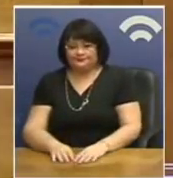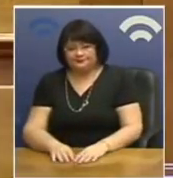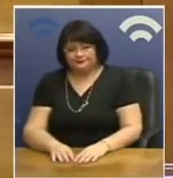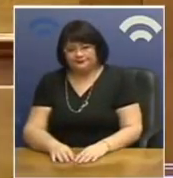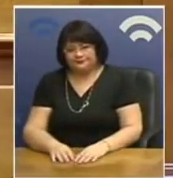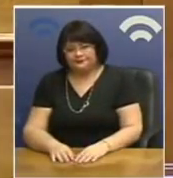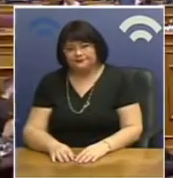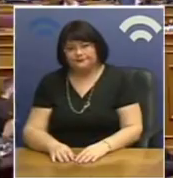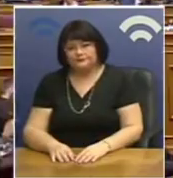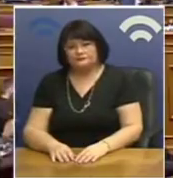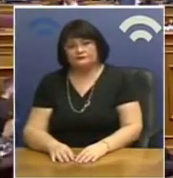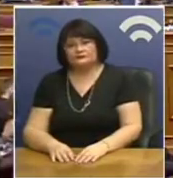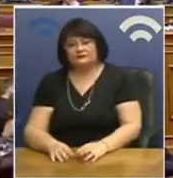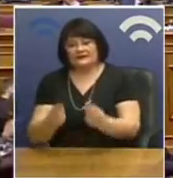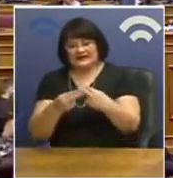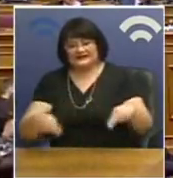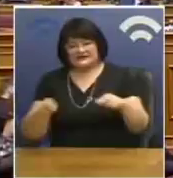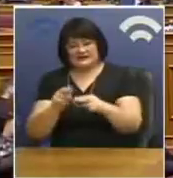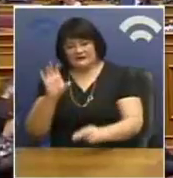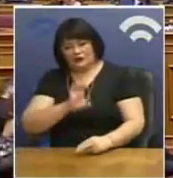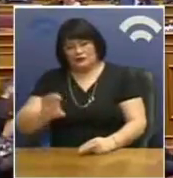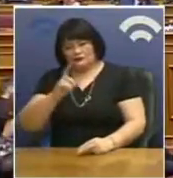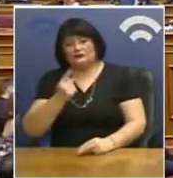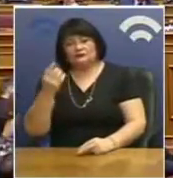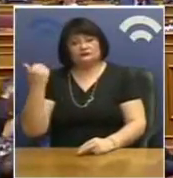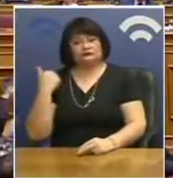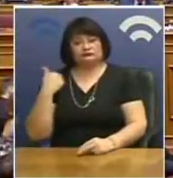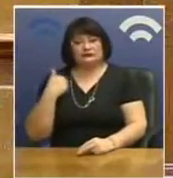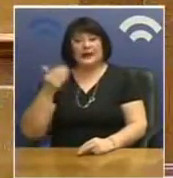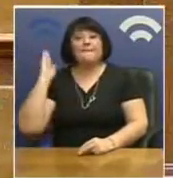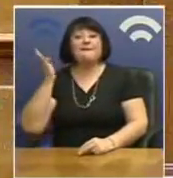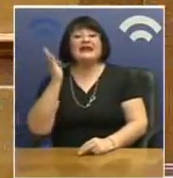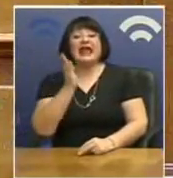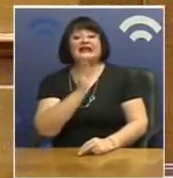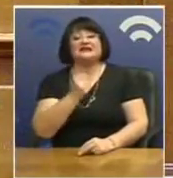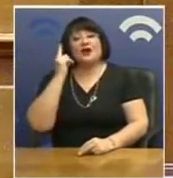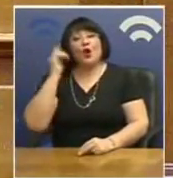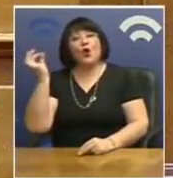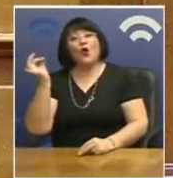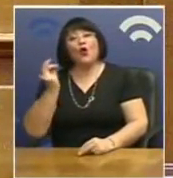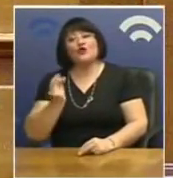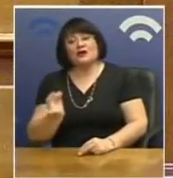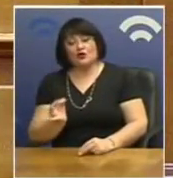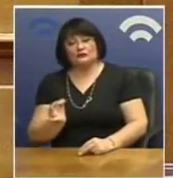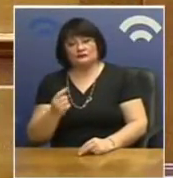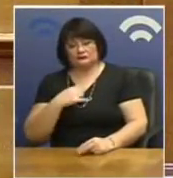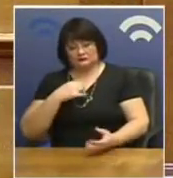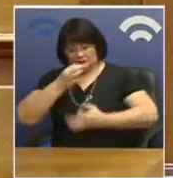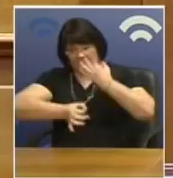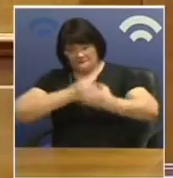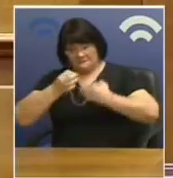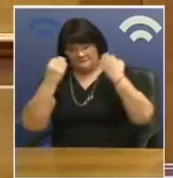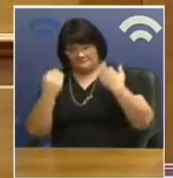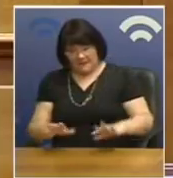διαρκή επιμονή του Συμβουλίου της Ευρώπης να εξορθολογήσουμε τις ποινές. Σας εξήγησα λοιπόν εμείς πριν στην πρωτομιλία μου,